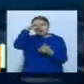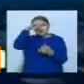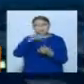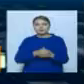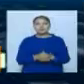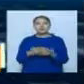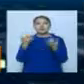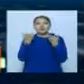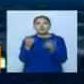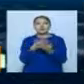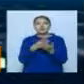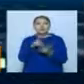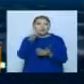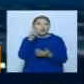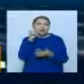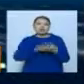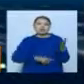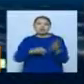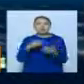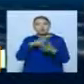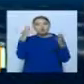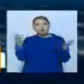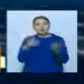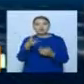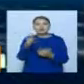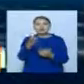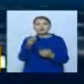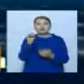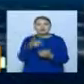Казахстан, за которое налагается штраф в размере более 300 тысяч тенге.